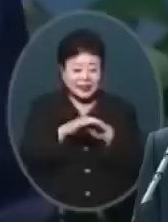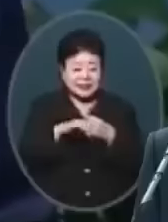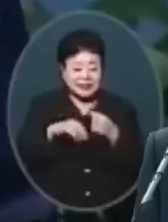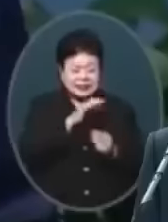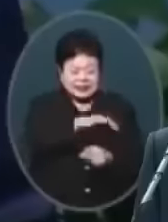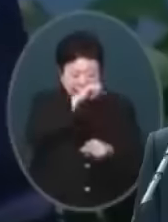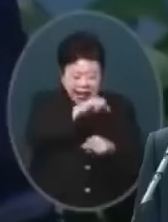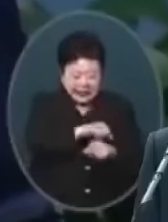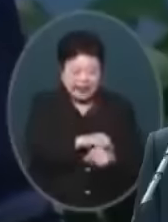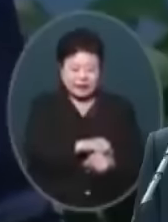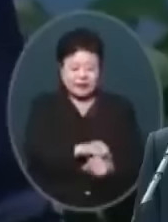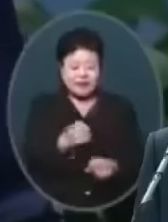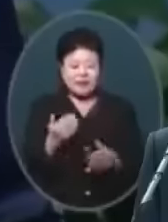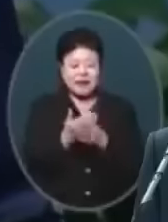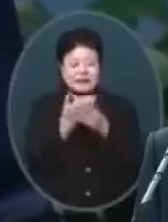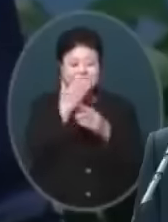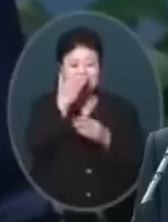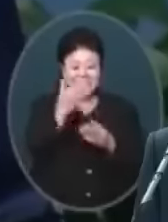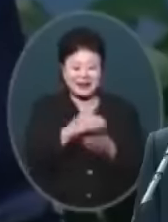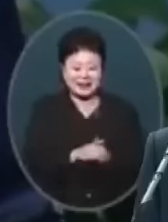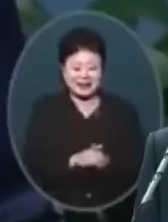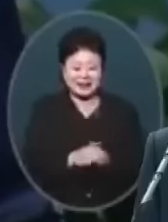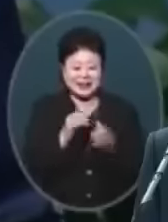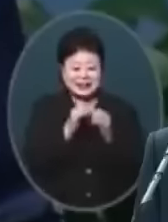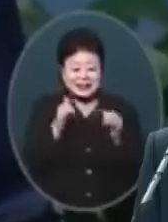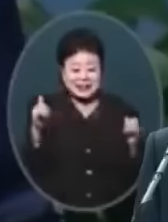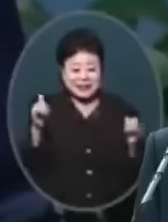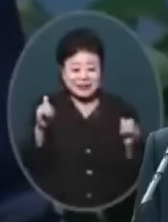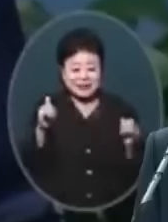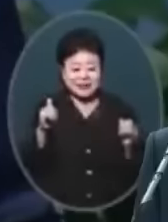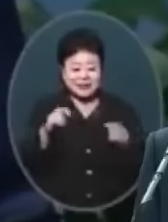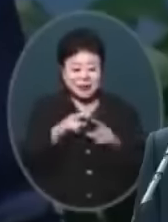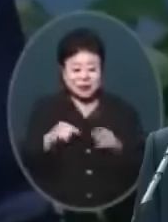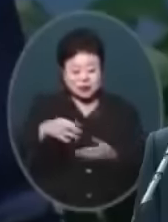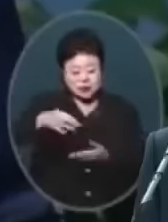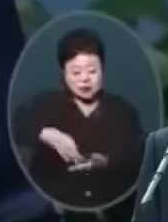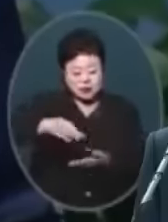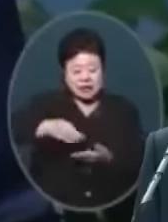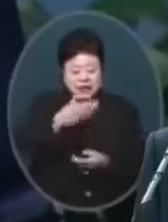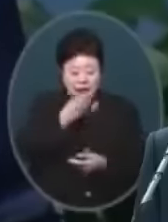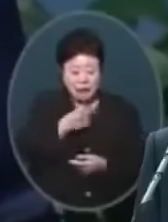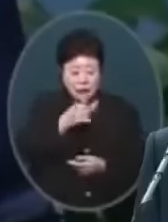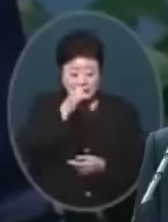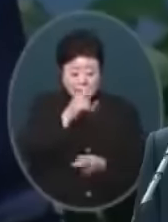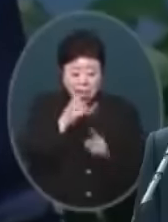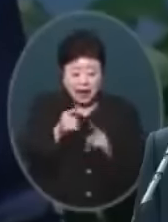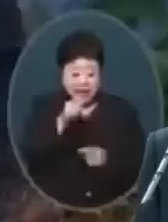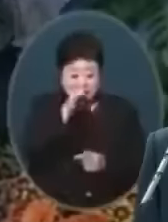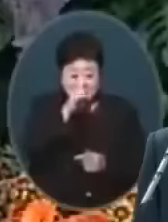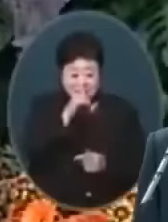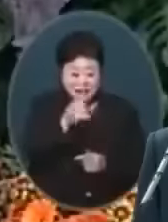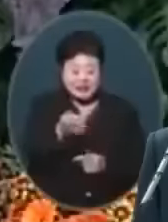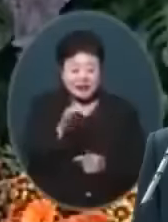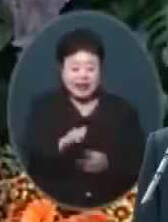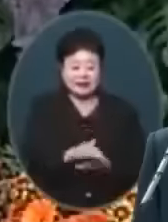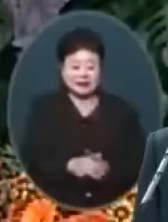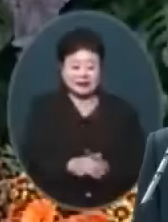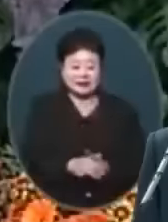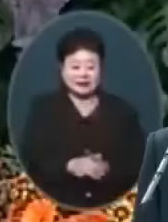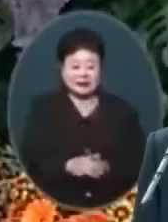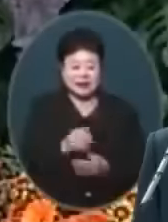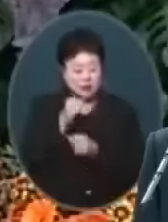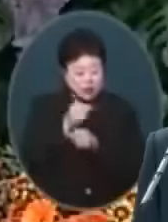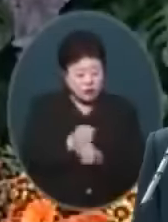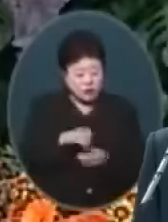잘 되고 발전하는 것입니다. 사람들은 흔히 수입이 많아야 행복한다고 생각합니다만